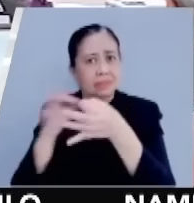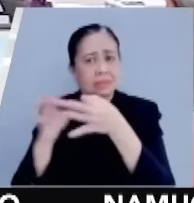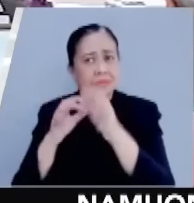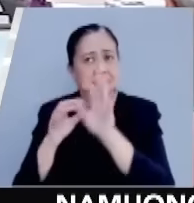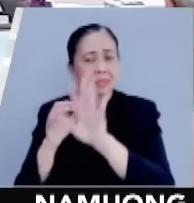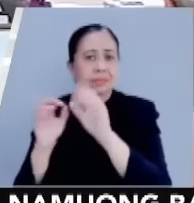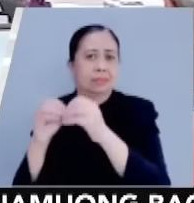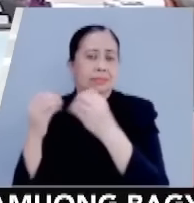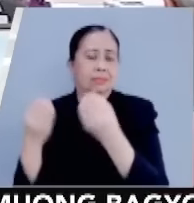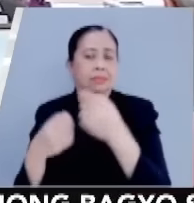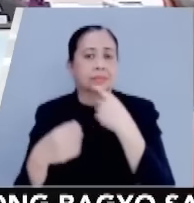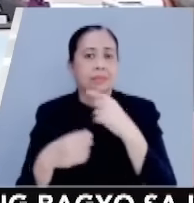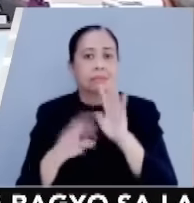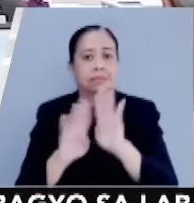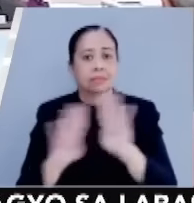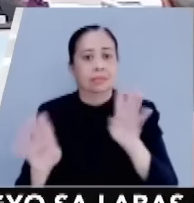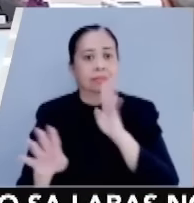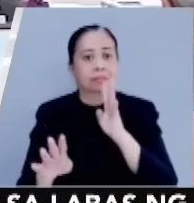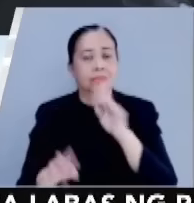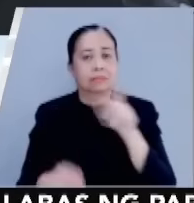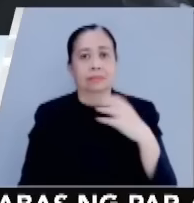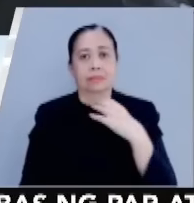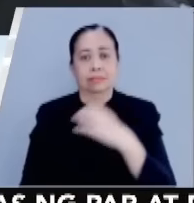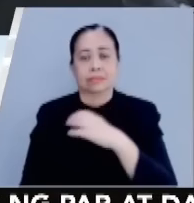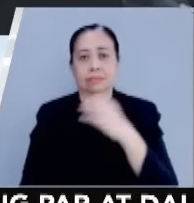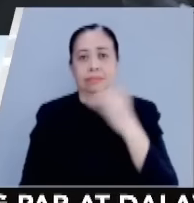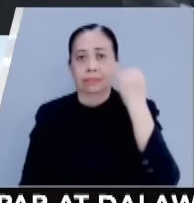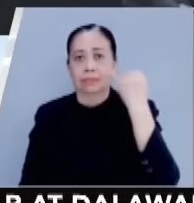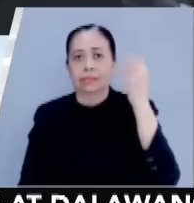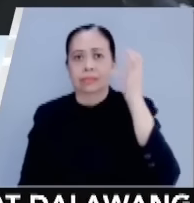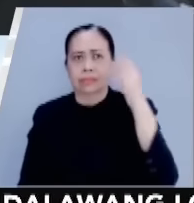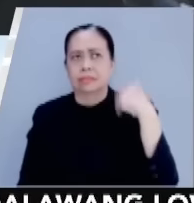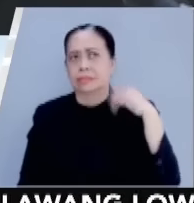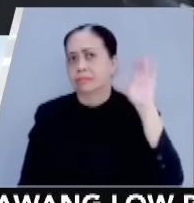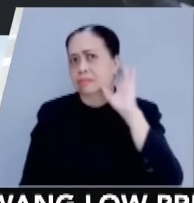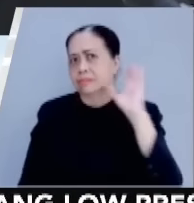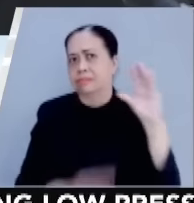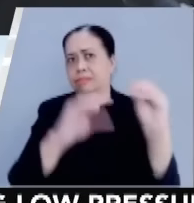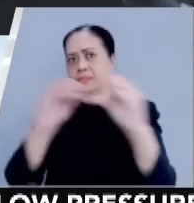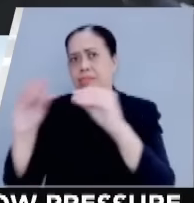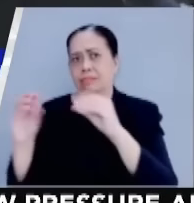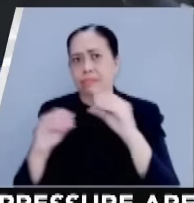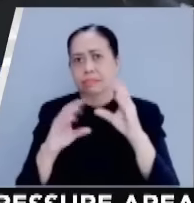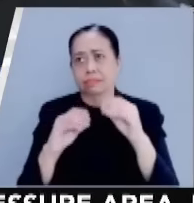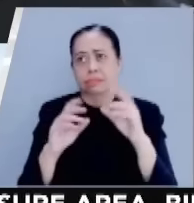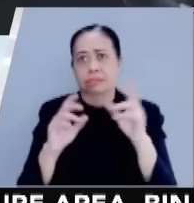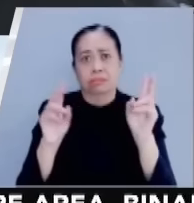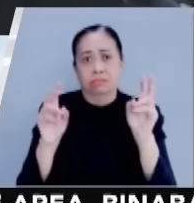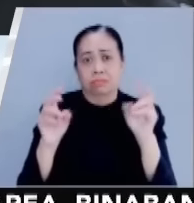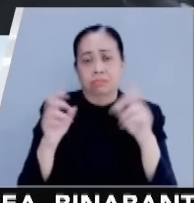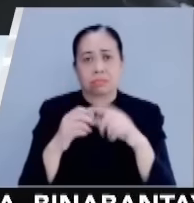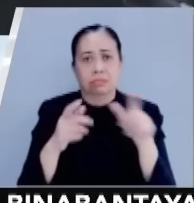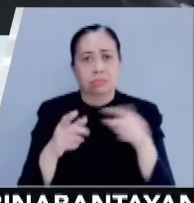opening statement naman, sinabi ni Congressman Joel Chua na may mga naririnig siyang akusasyon at insinuations sa kanilang komite na ito raw ay isang